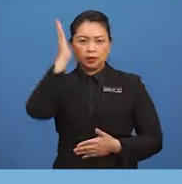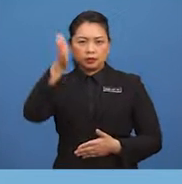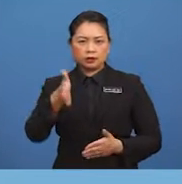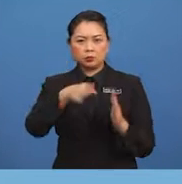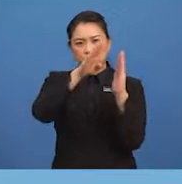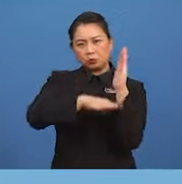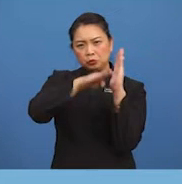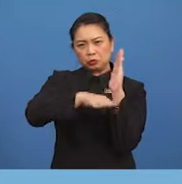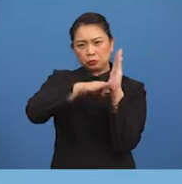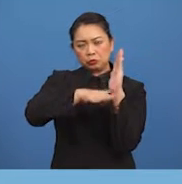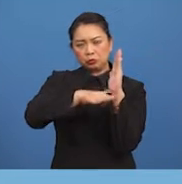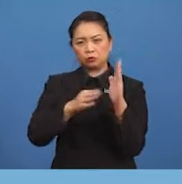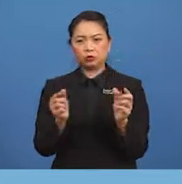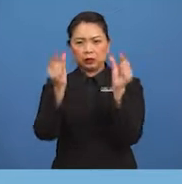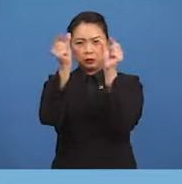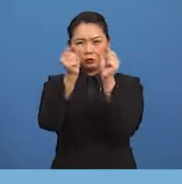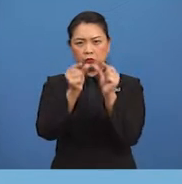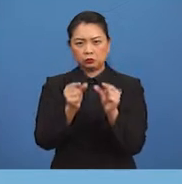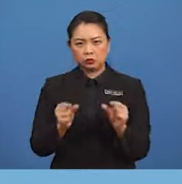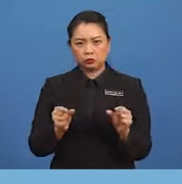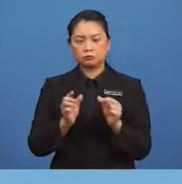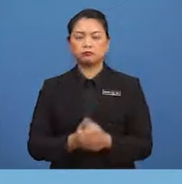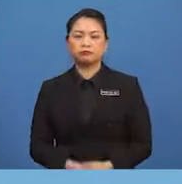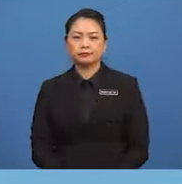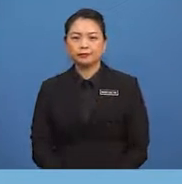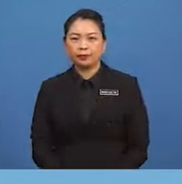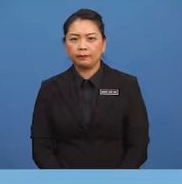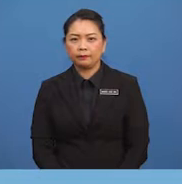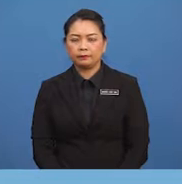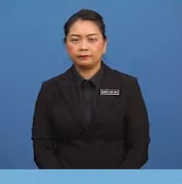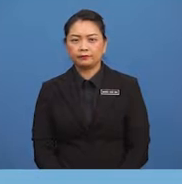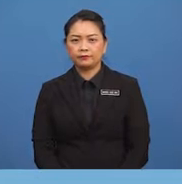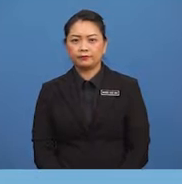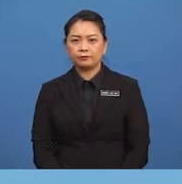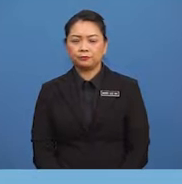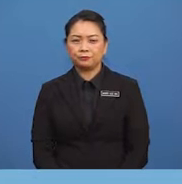lagi akan mengalami kekurangan kromosom.